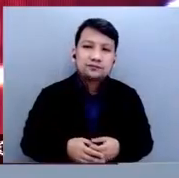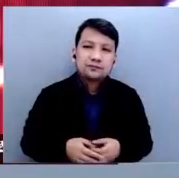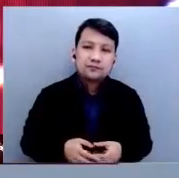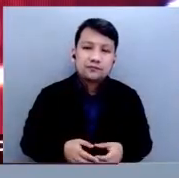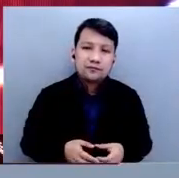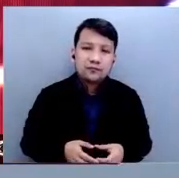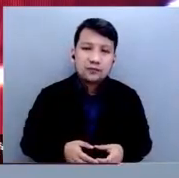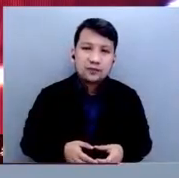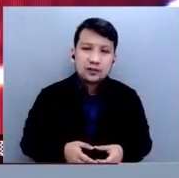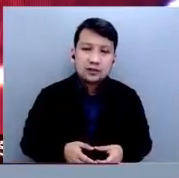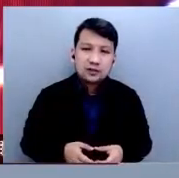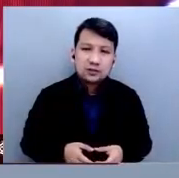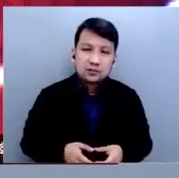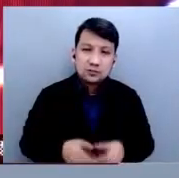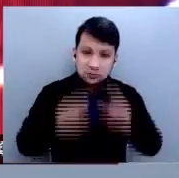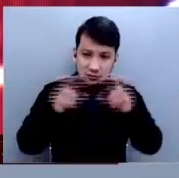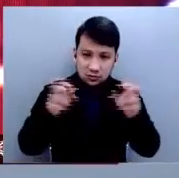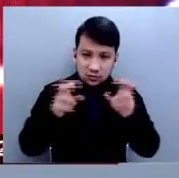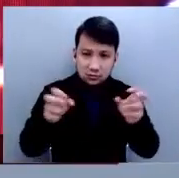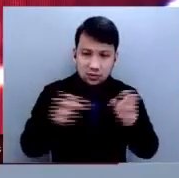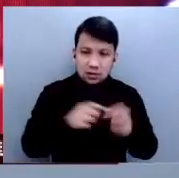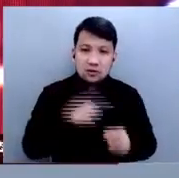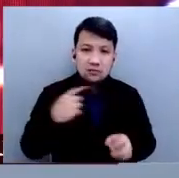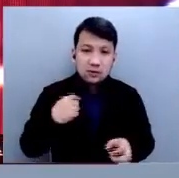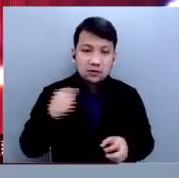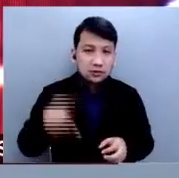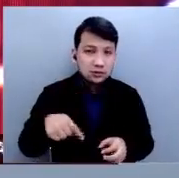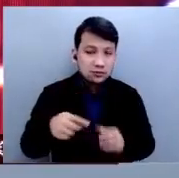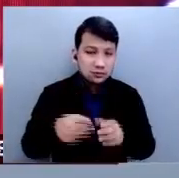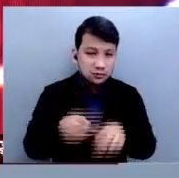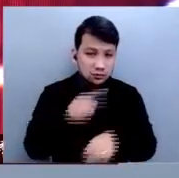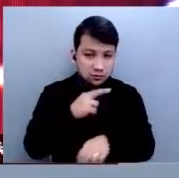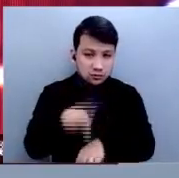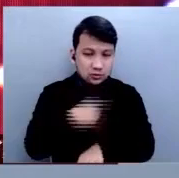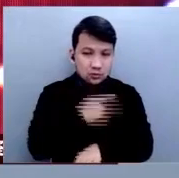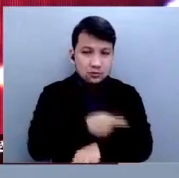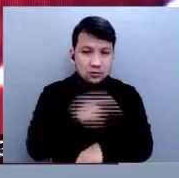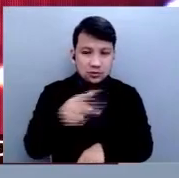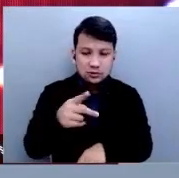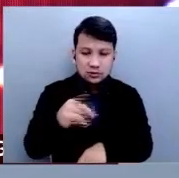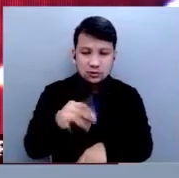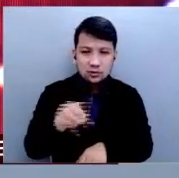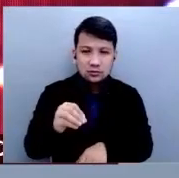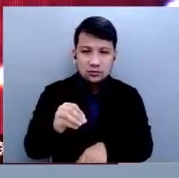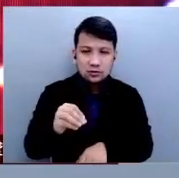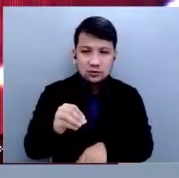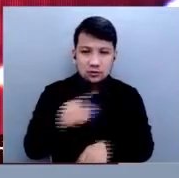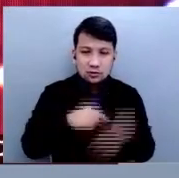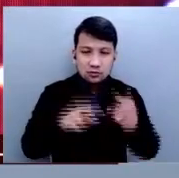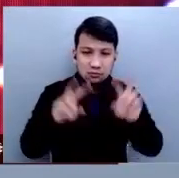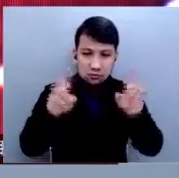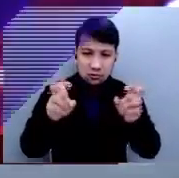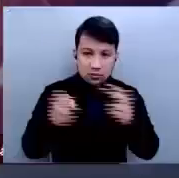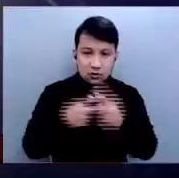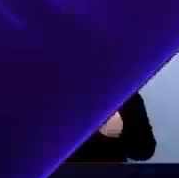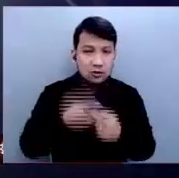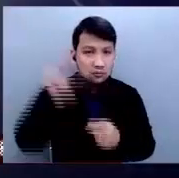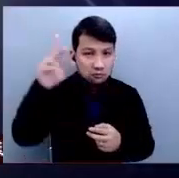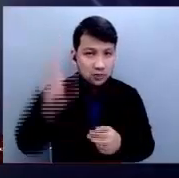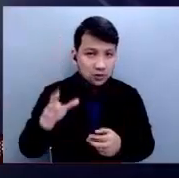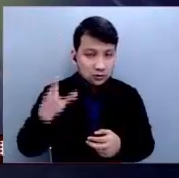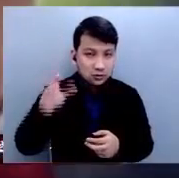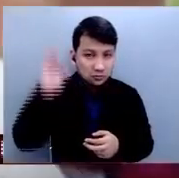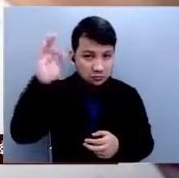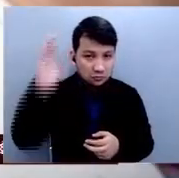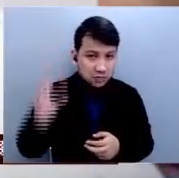Hot topic din online ang founder ng kontrobersyal na religious group na Kingdom of Jesus Christ na si Pastor Apollo Quiboloy.